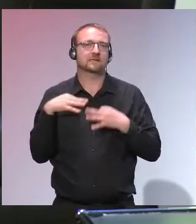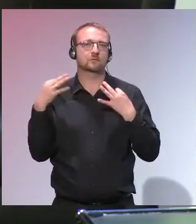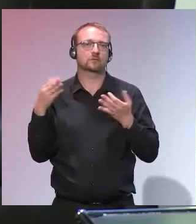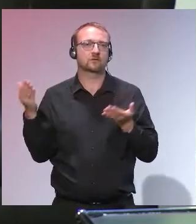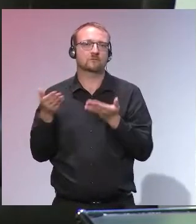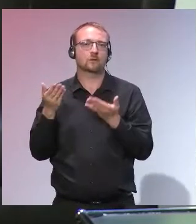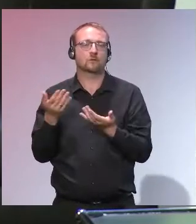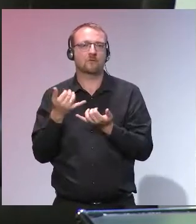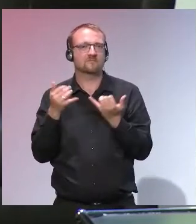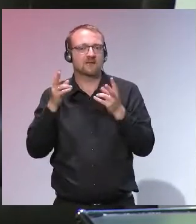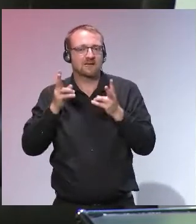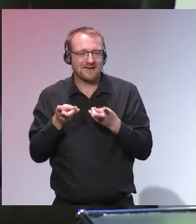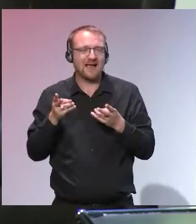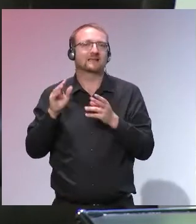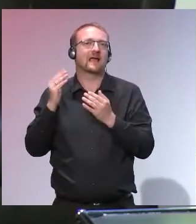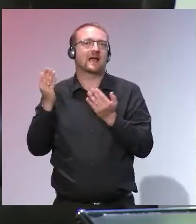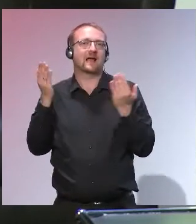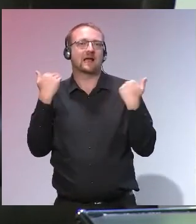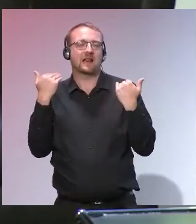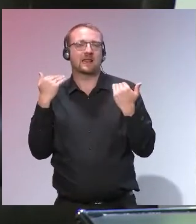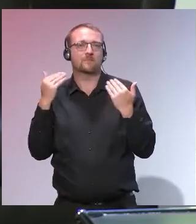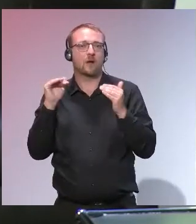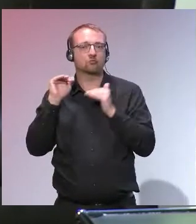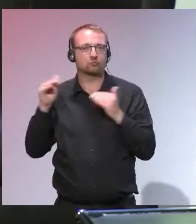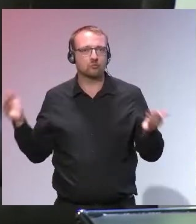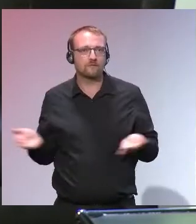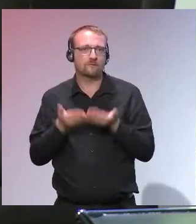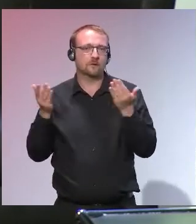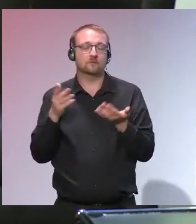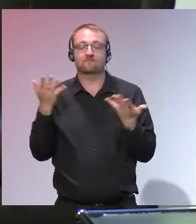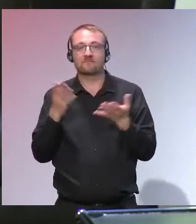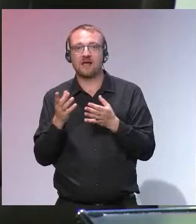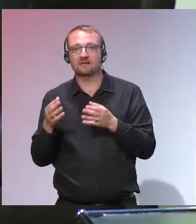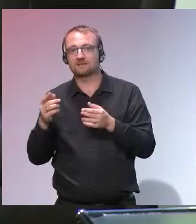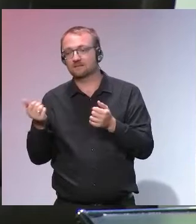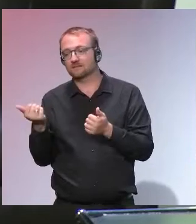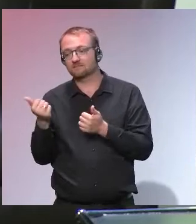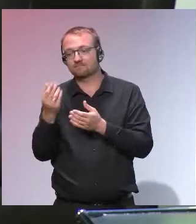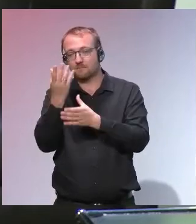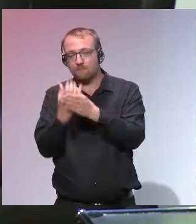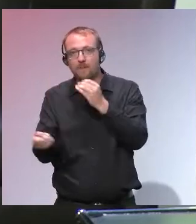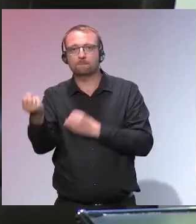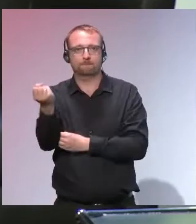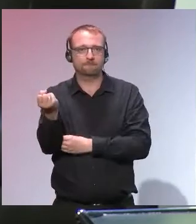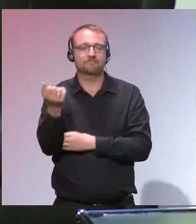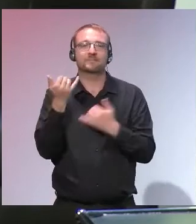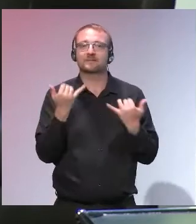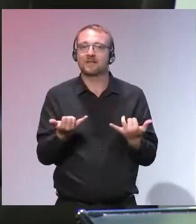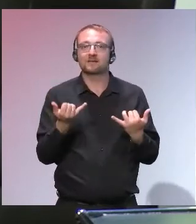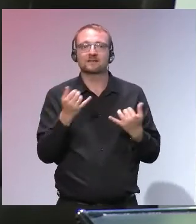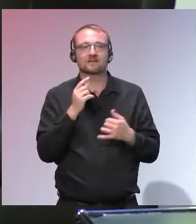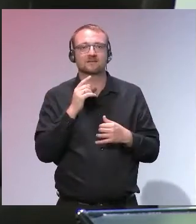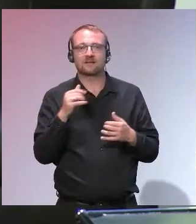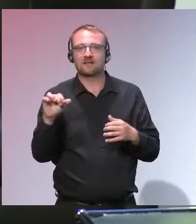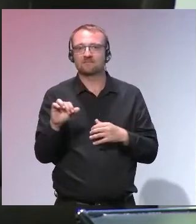auch, was reziprok der Zusammenhang ist. Wir freuen uns, Ihnen jetzt die ersten 2 Keynotes ankündigen